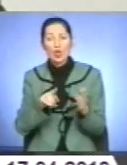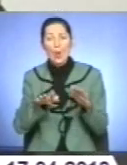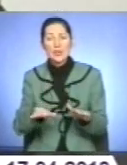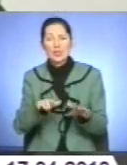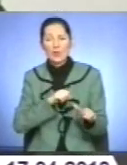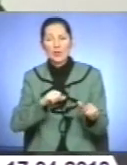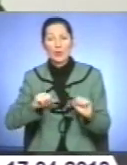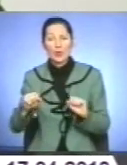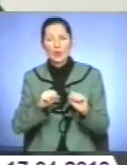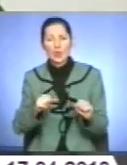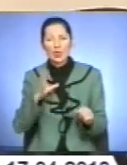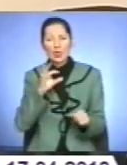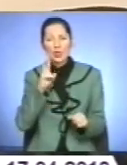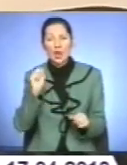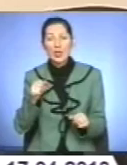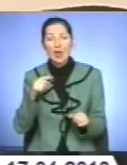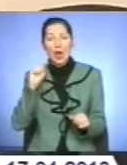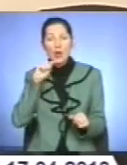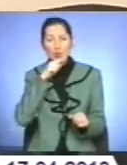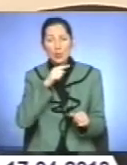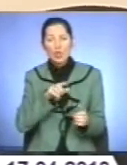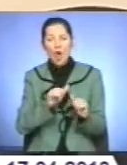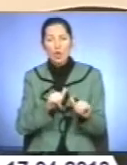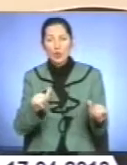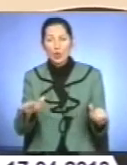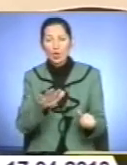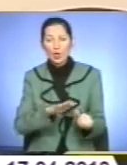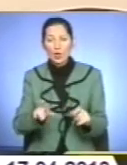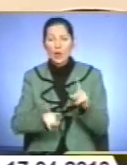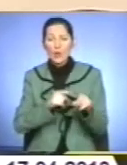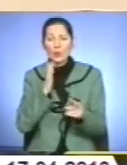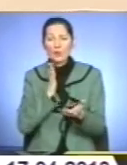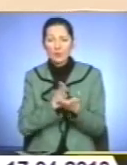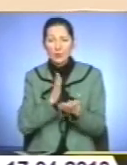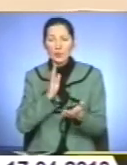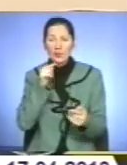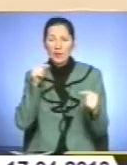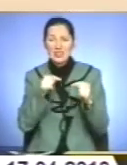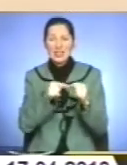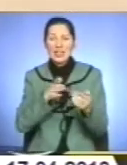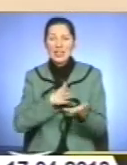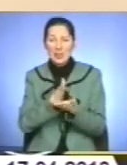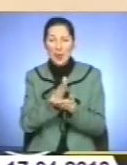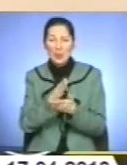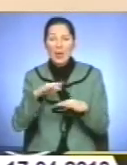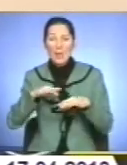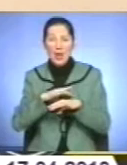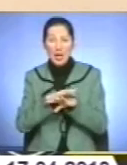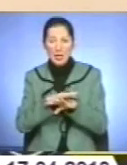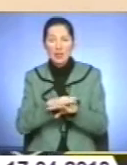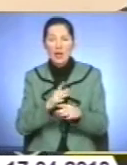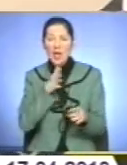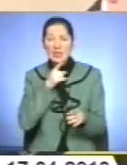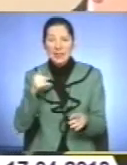соціально-економічного розвитку територій. Реформа мусить визначити напрями, механізми, терміни формування ефективного місцевого